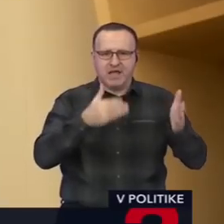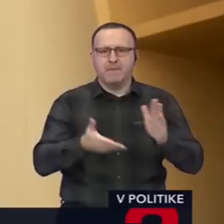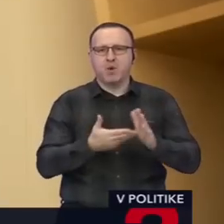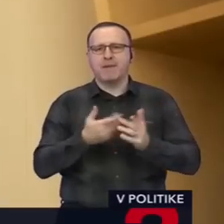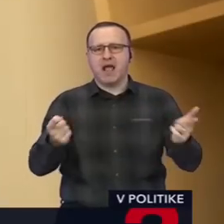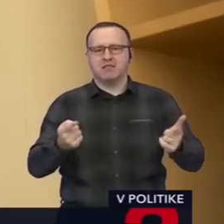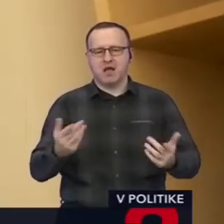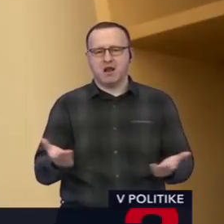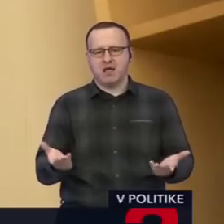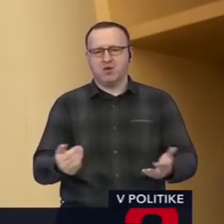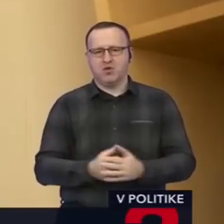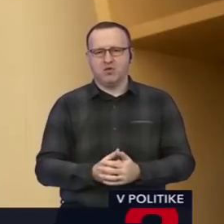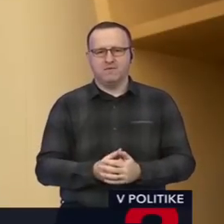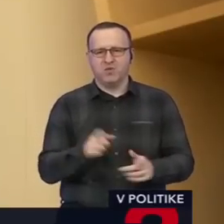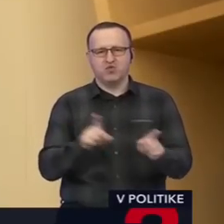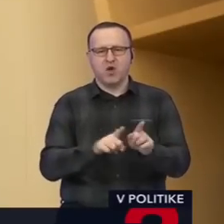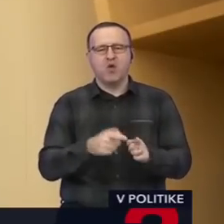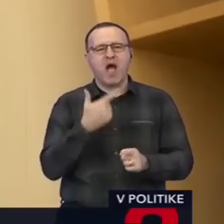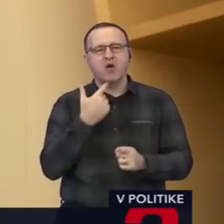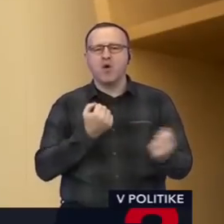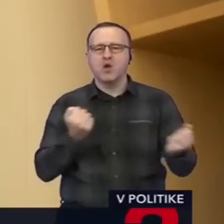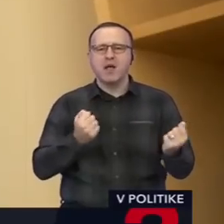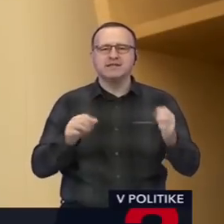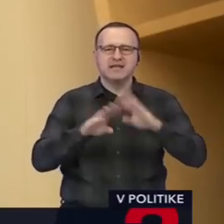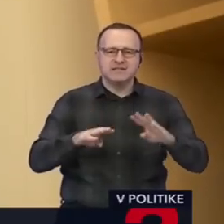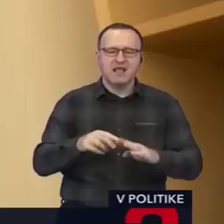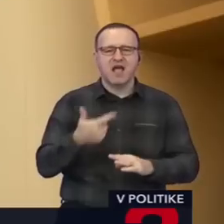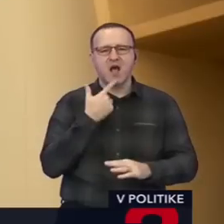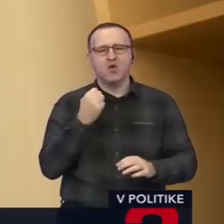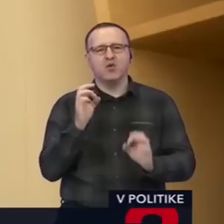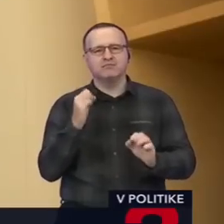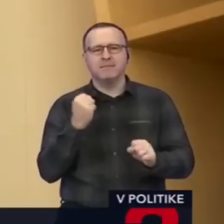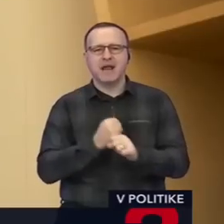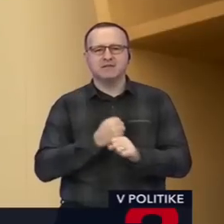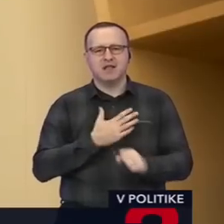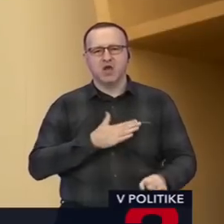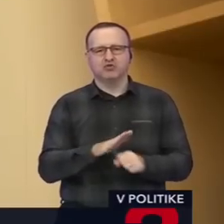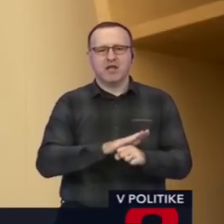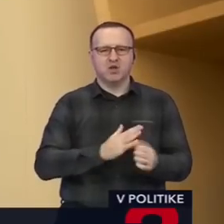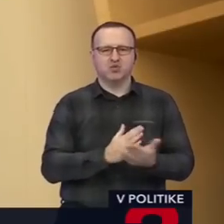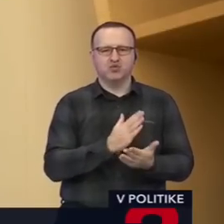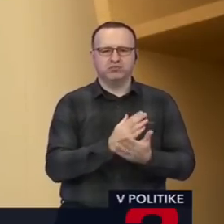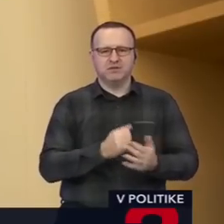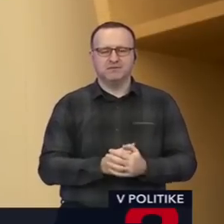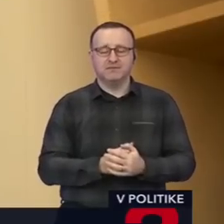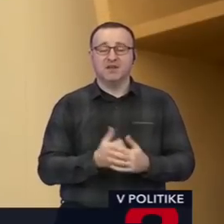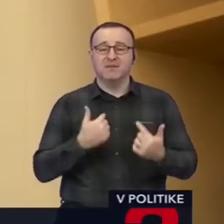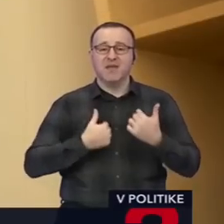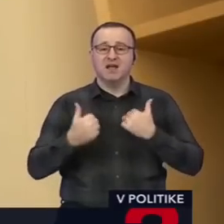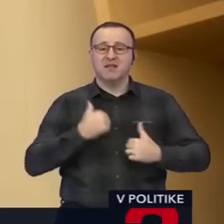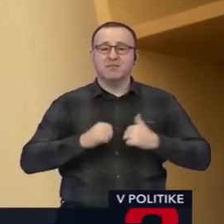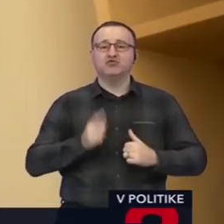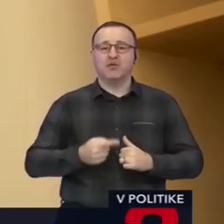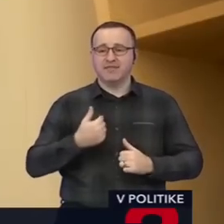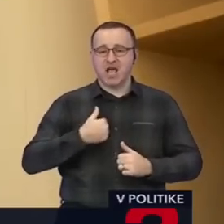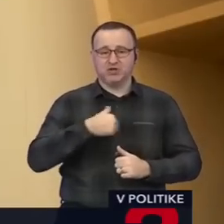dobre sú regulované siete, či ako dobre pracujú naše spravodajské služby. Mňa trápi v tejto súvislosti, že nielenže naše deti, ale napríklad